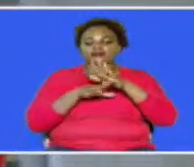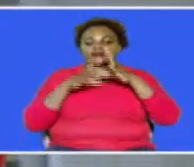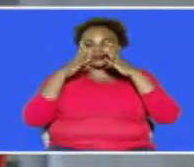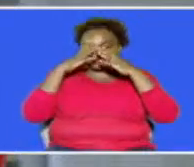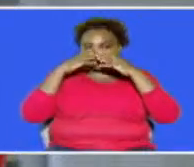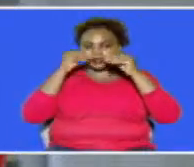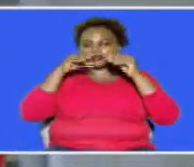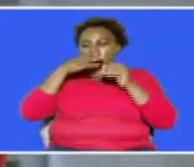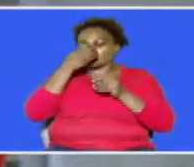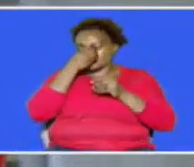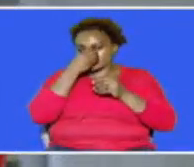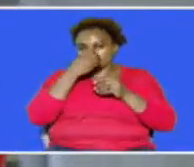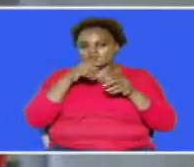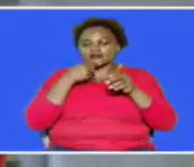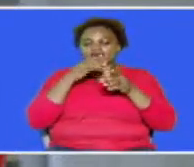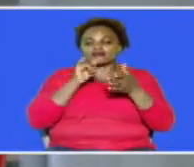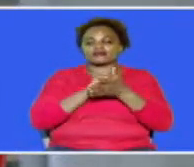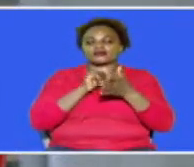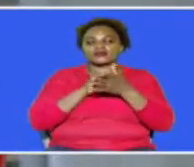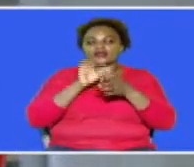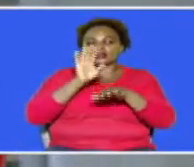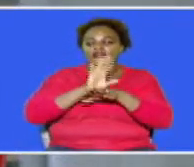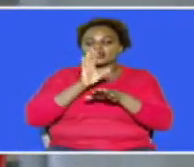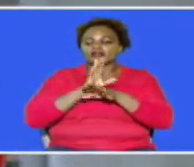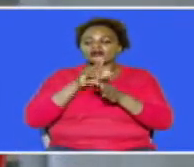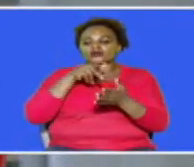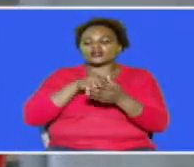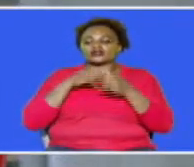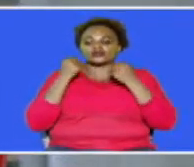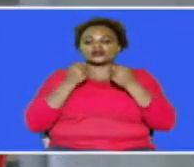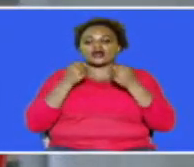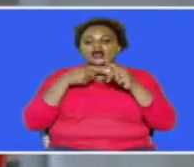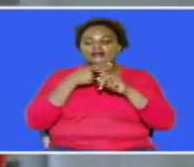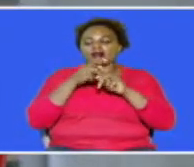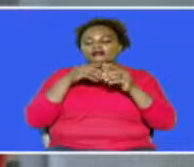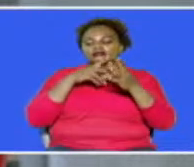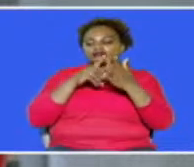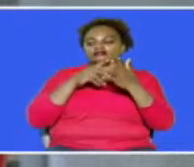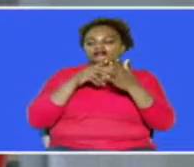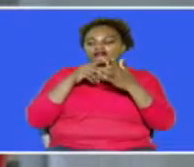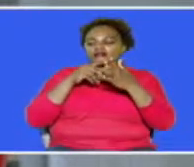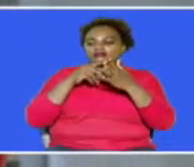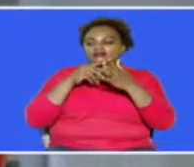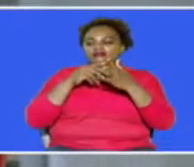William Ruto ametoa wito kwa taasisi za kidini kuchukua msimamo kuhusu mustakabali wao